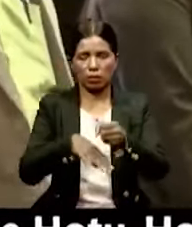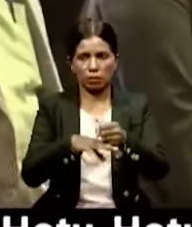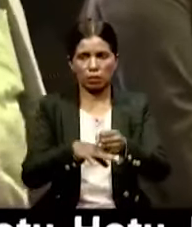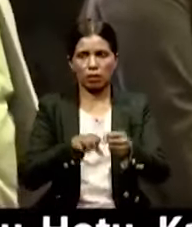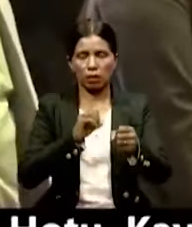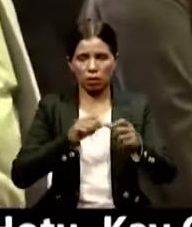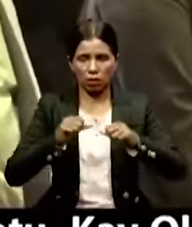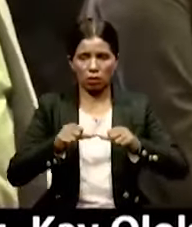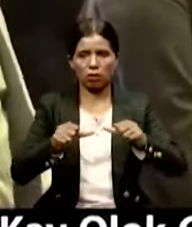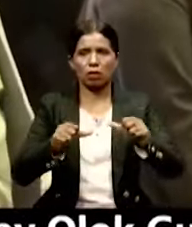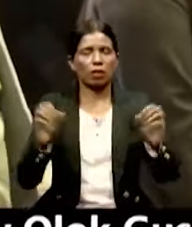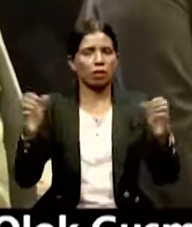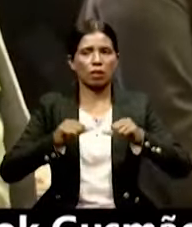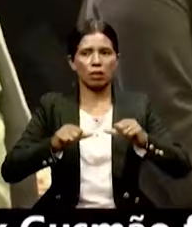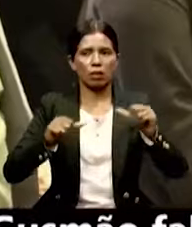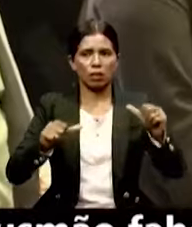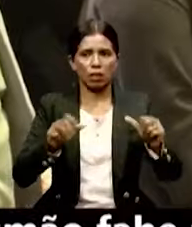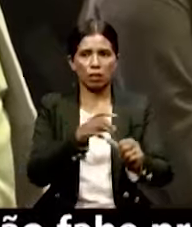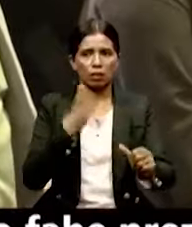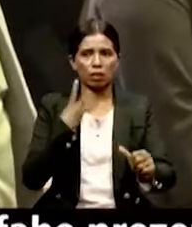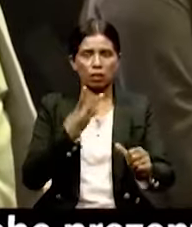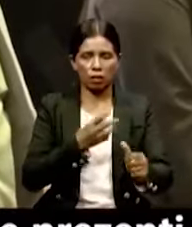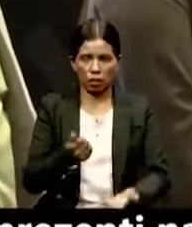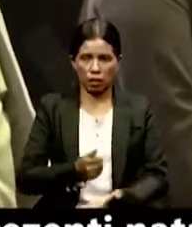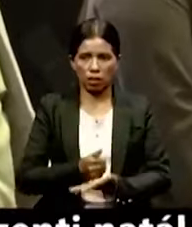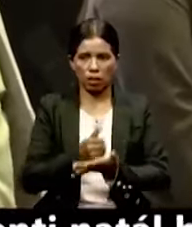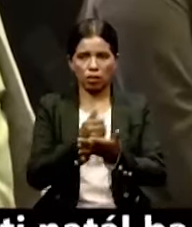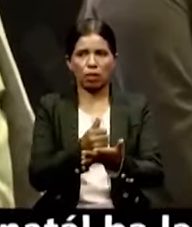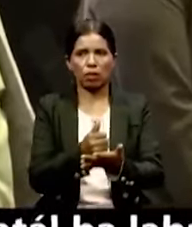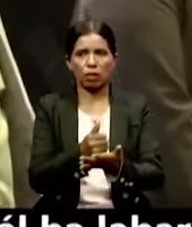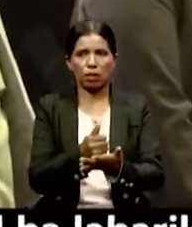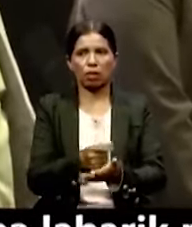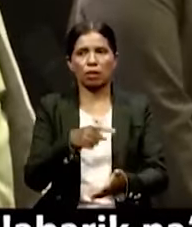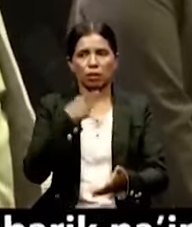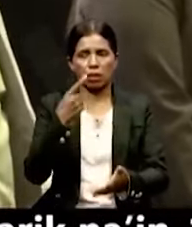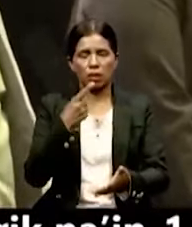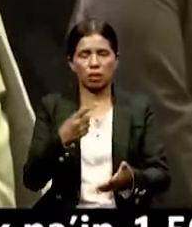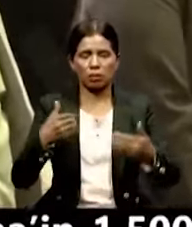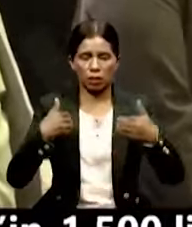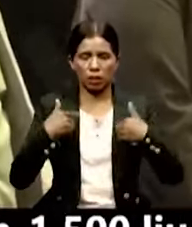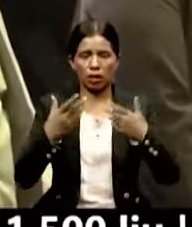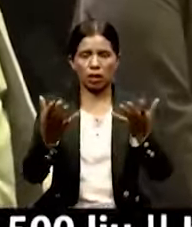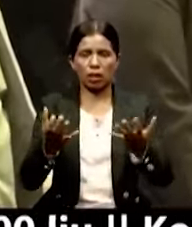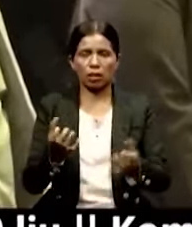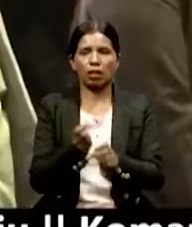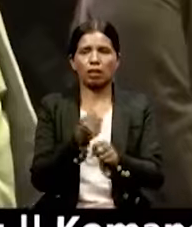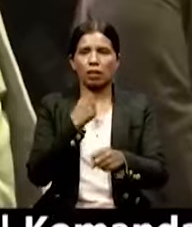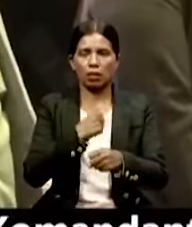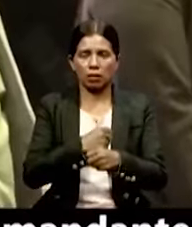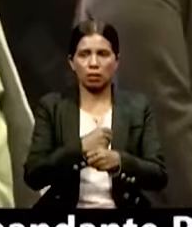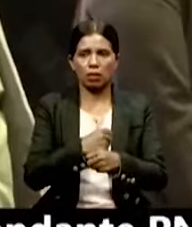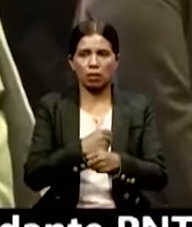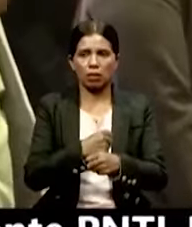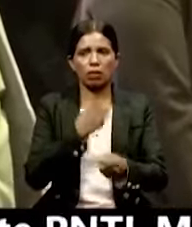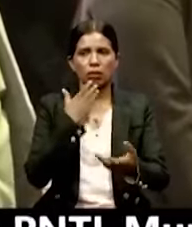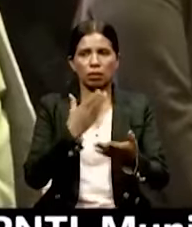la avanza para tu futebol na ita salva. Basema ia interesse cara kalau buat